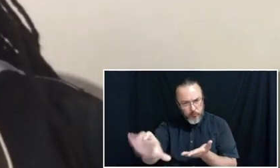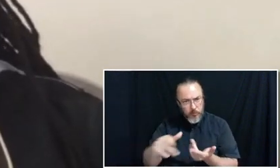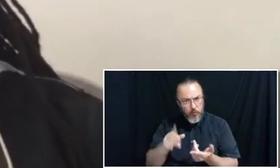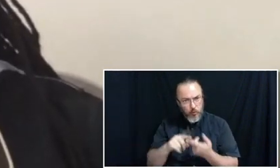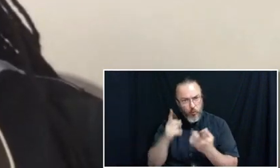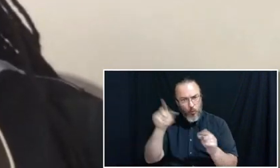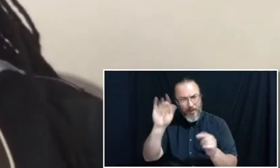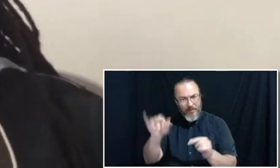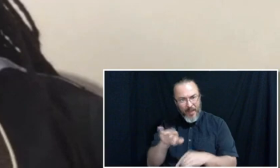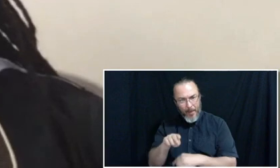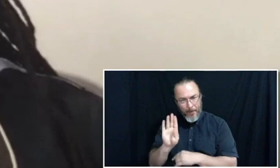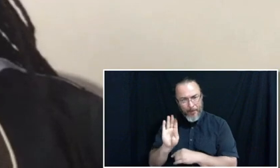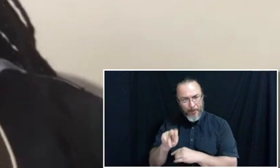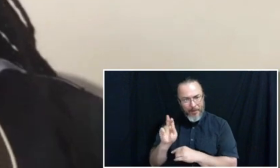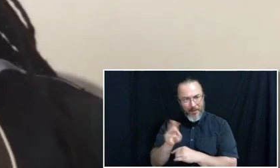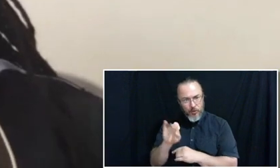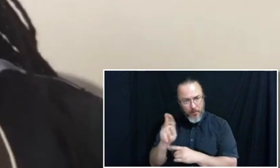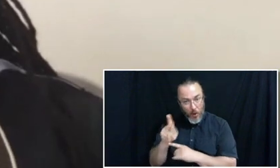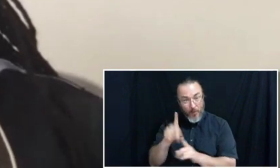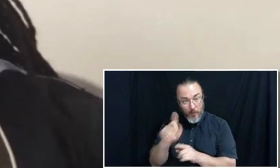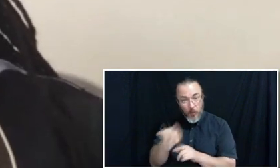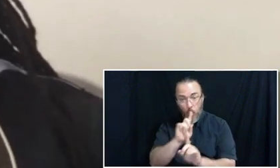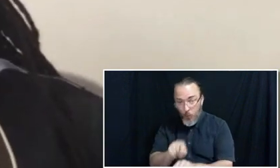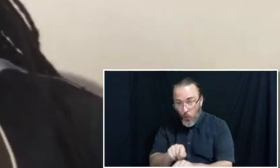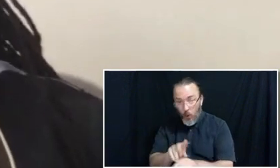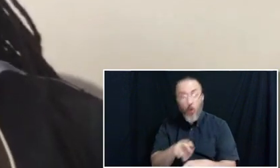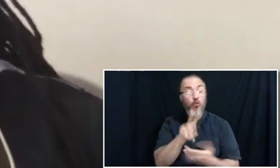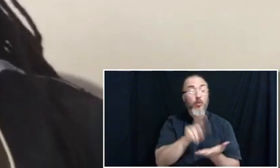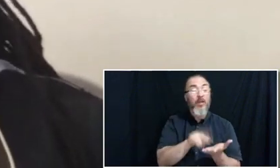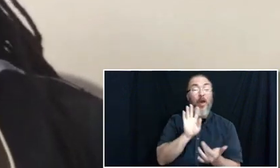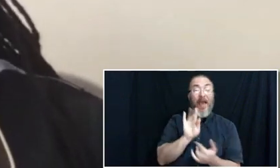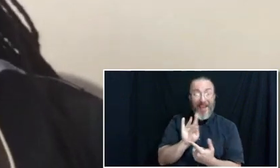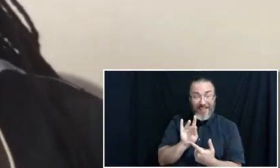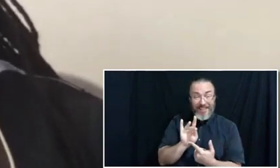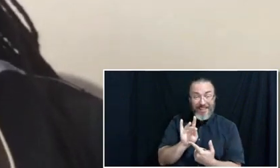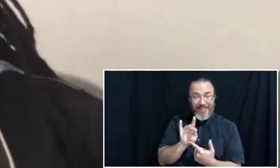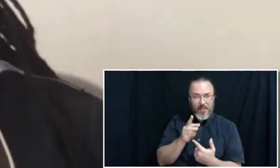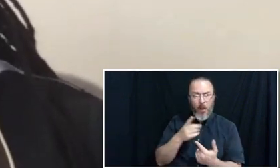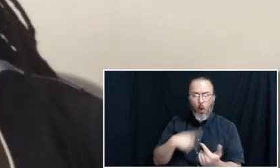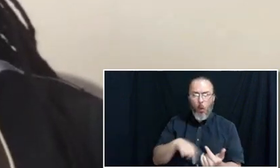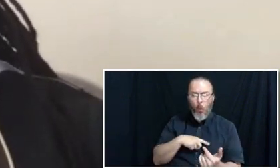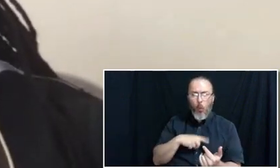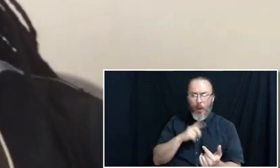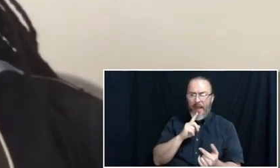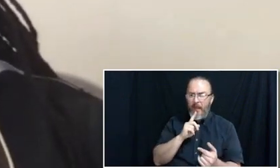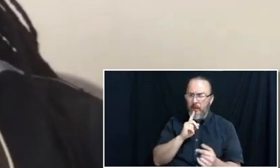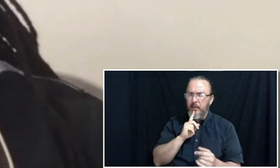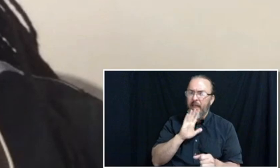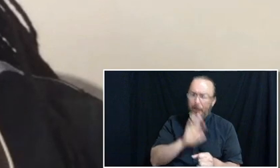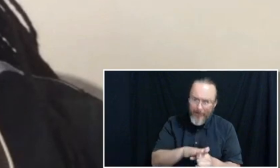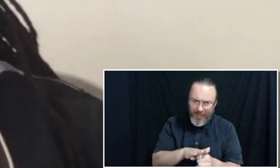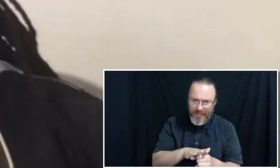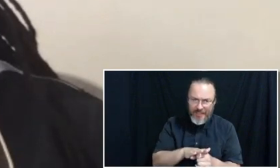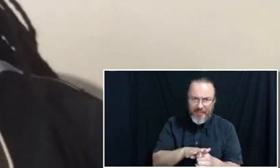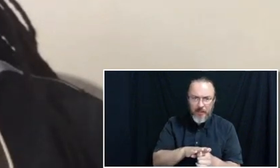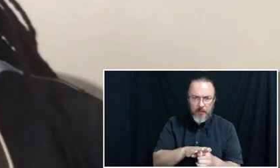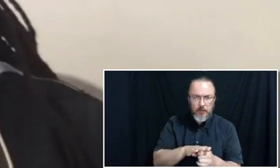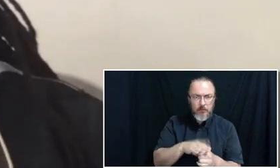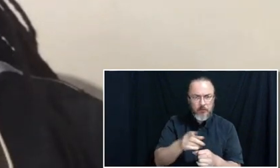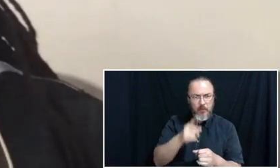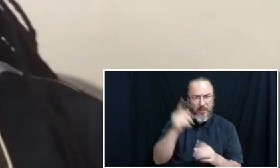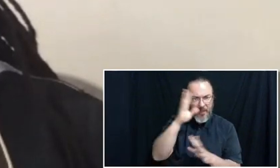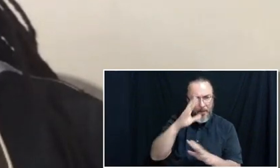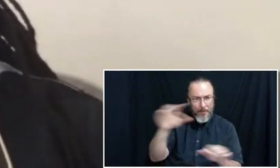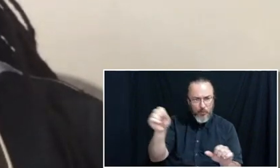Cela correspond à la norme mentionnée dans le rapport 2018. Nous avons renforcé notre engagement lorsque